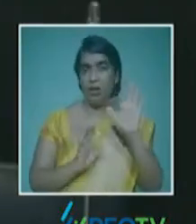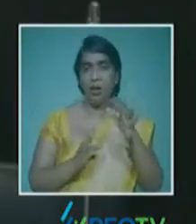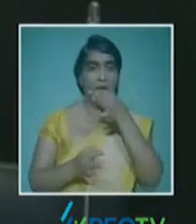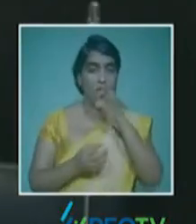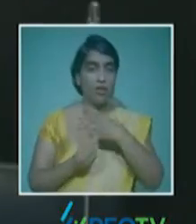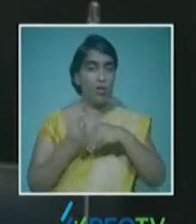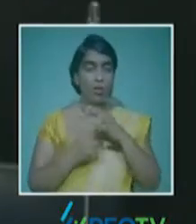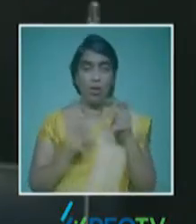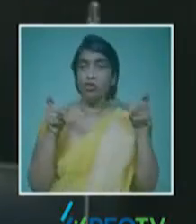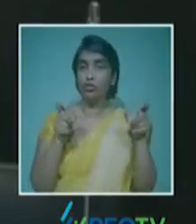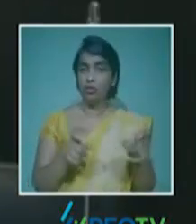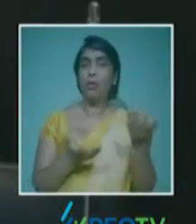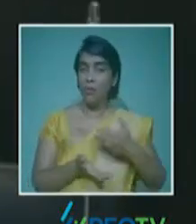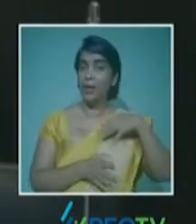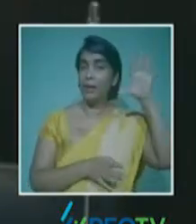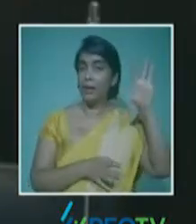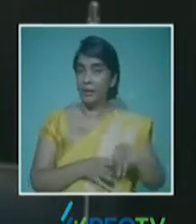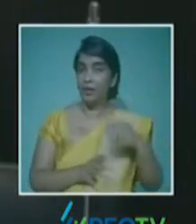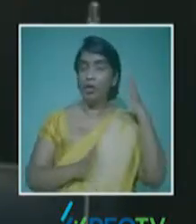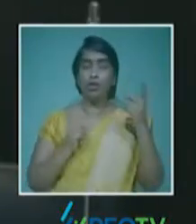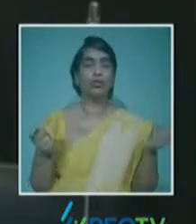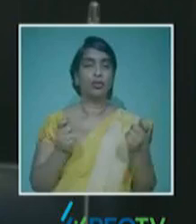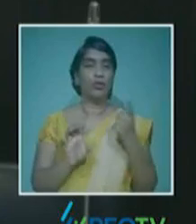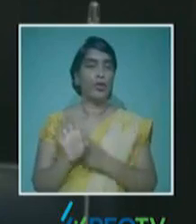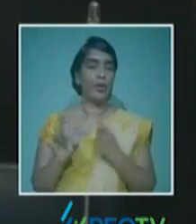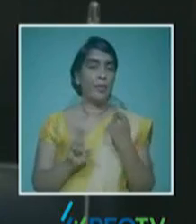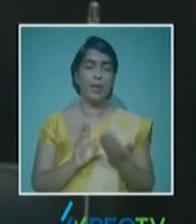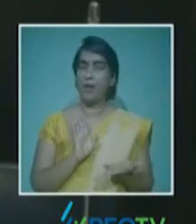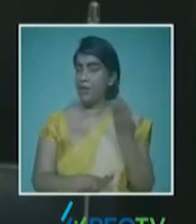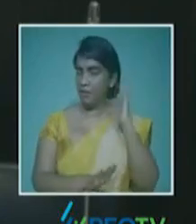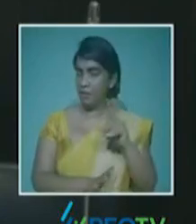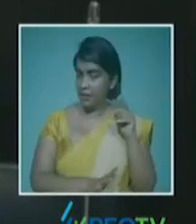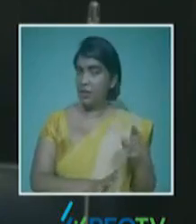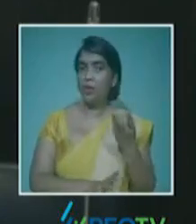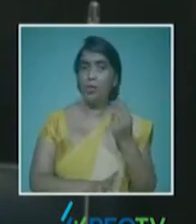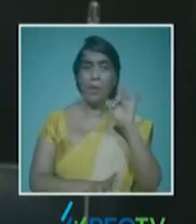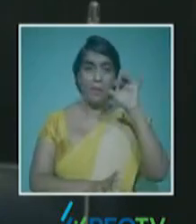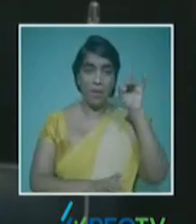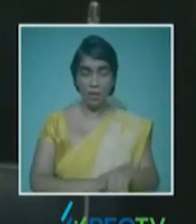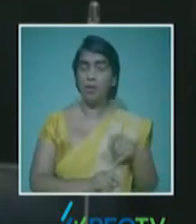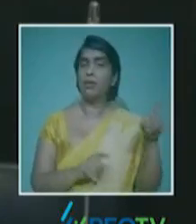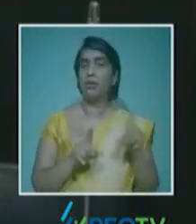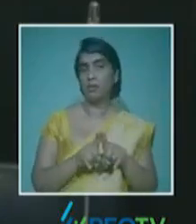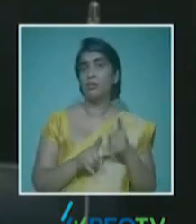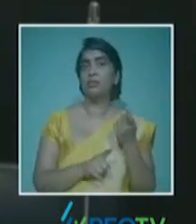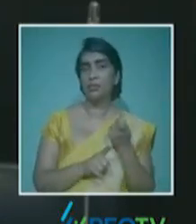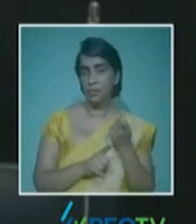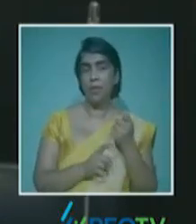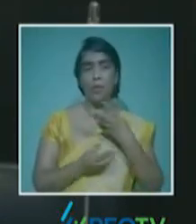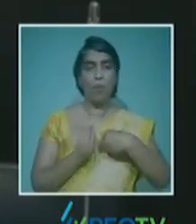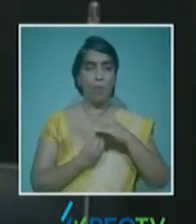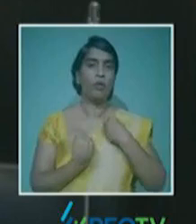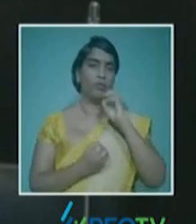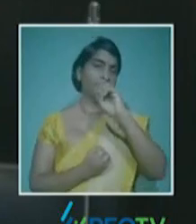පෝර තහනම් කිරීමෙන් පසු නැවත ගෙන්වීමේදී ලෝක වෙළඳ පොළේ යූරියා මිල ඉහළ ගිහිලා තිබෙන නිසා රුපියල් 15000ක් පමණ මුදලකට තමයි මේ පෝර ලබා